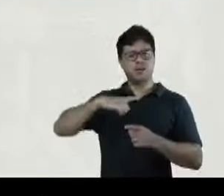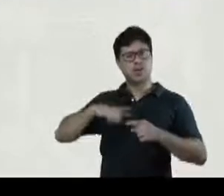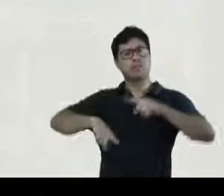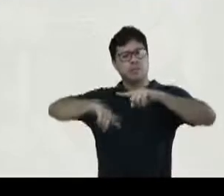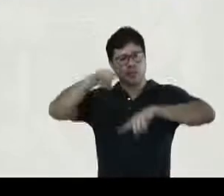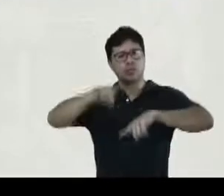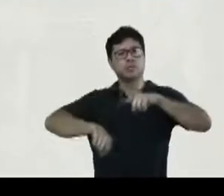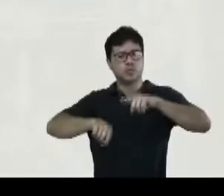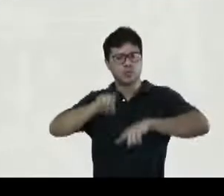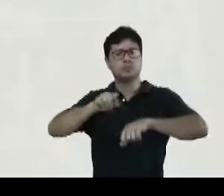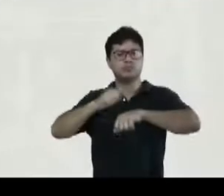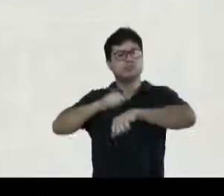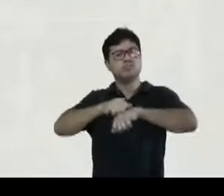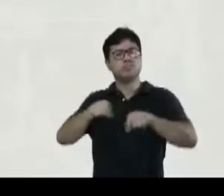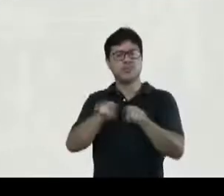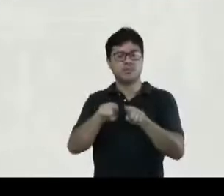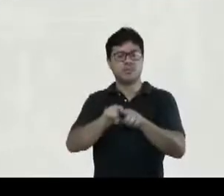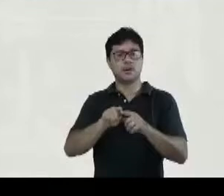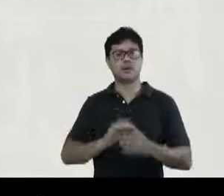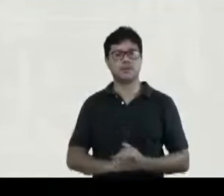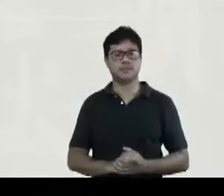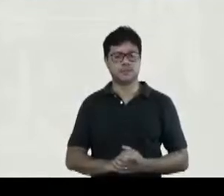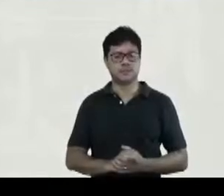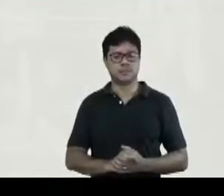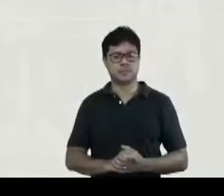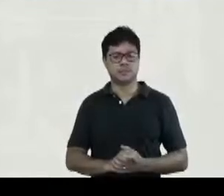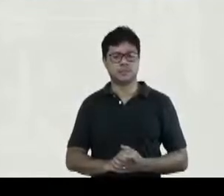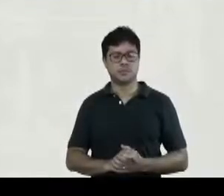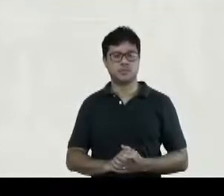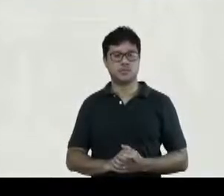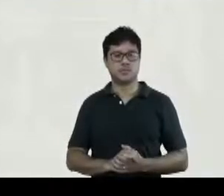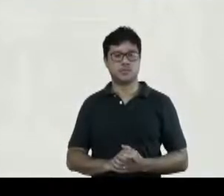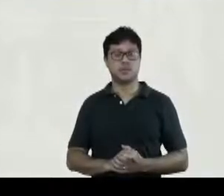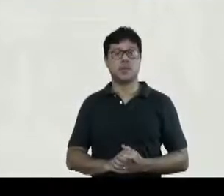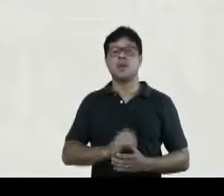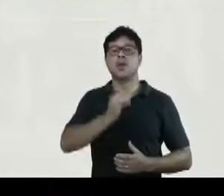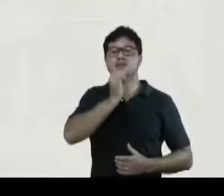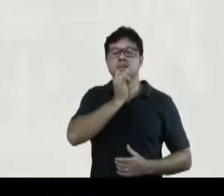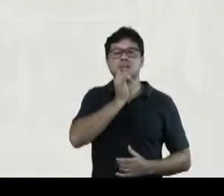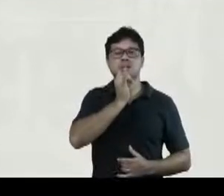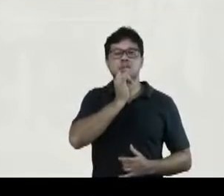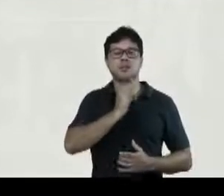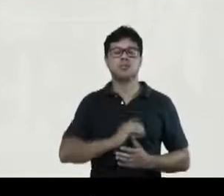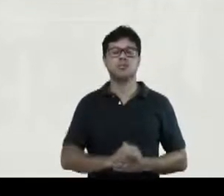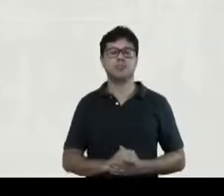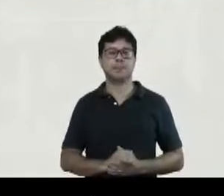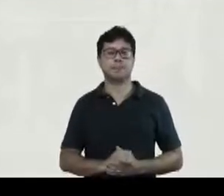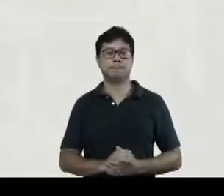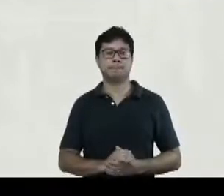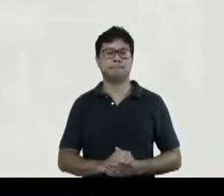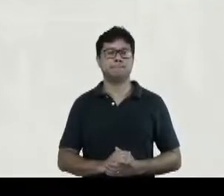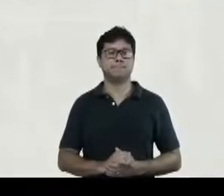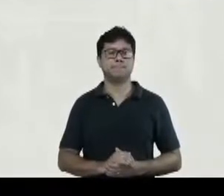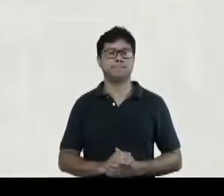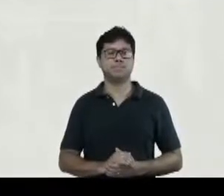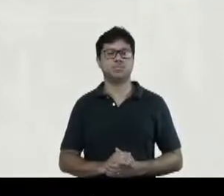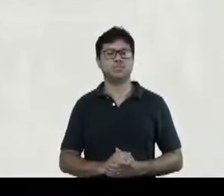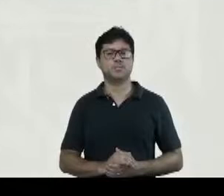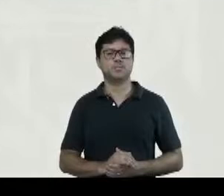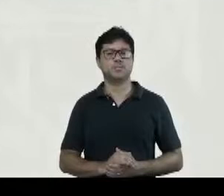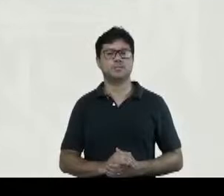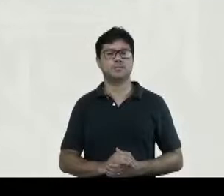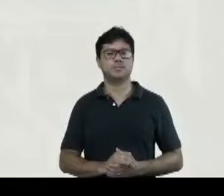Schaufenster des gemeinsamen Handlungswillens und des gesunden Pragmatismus zu nehmen und bereitzustellen,